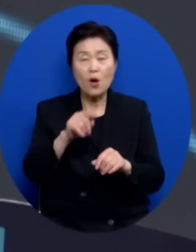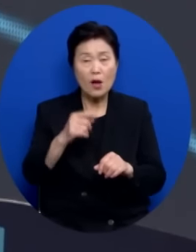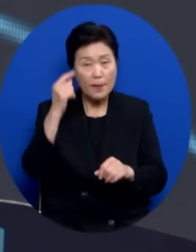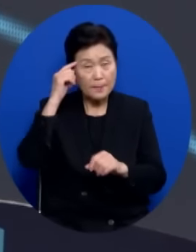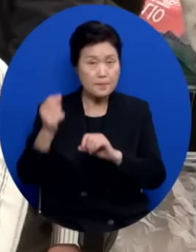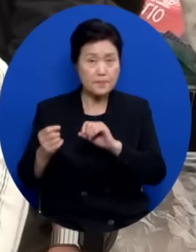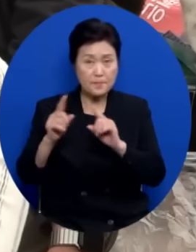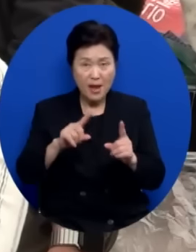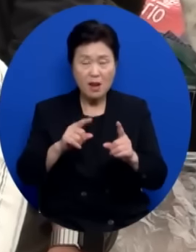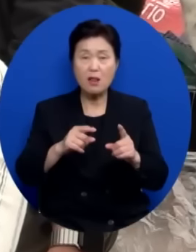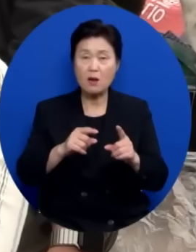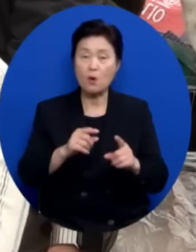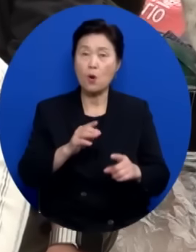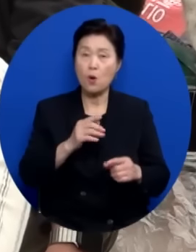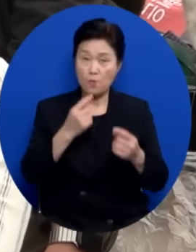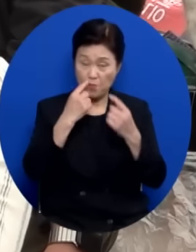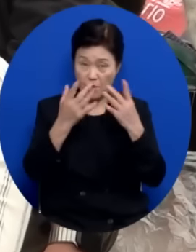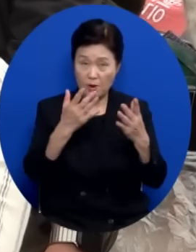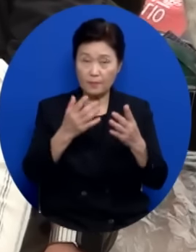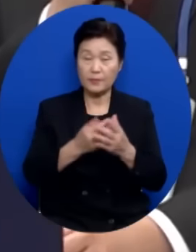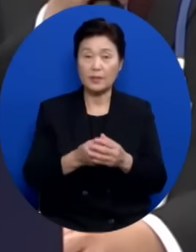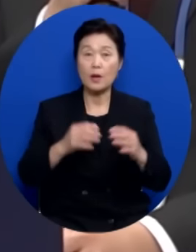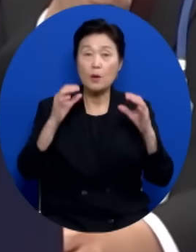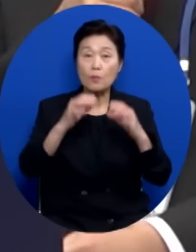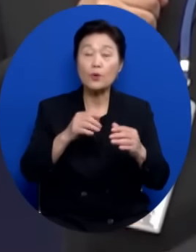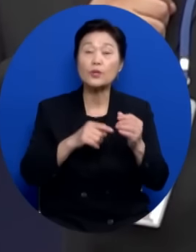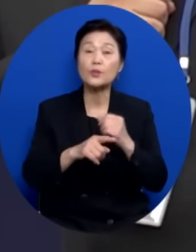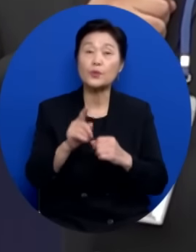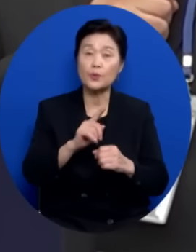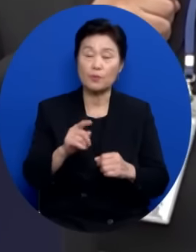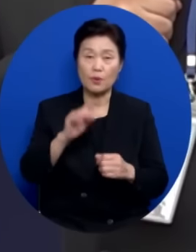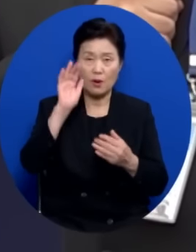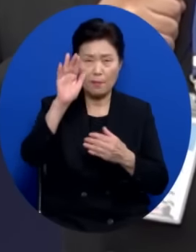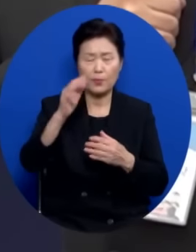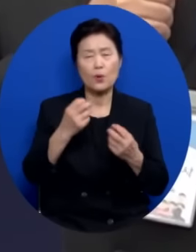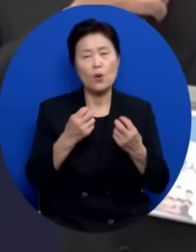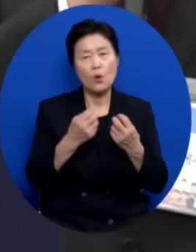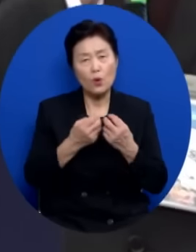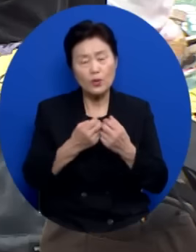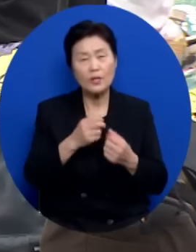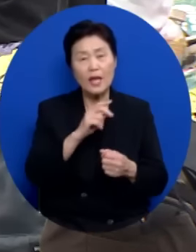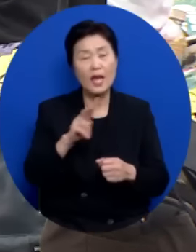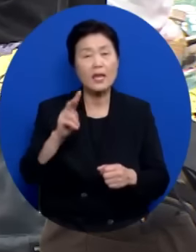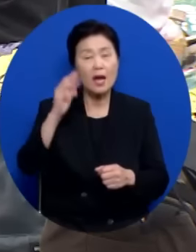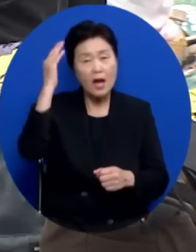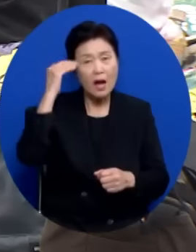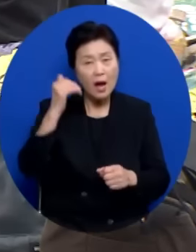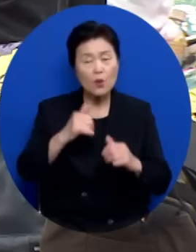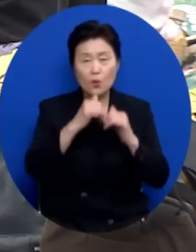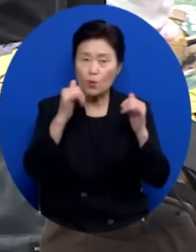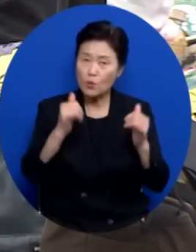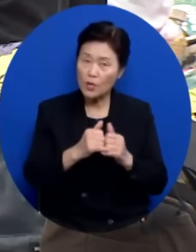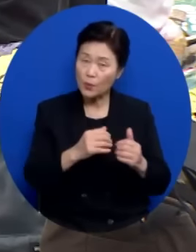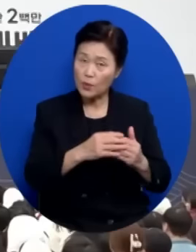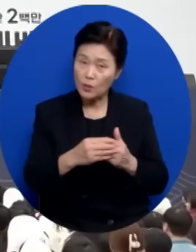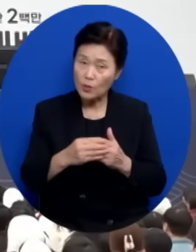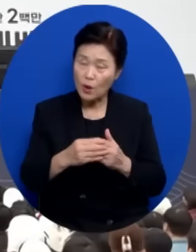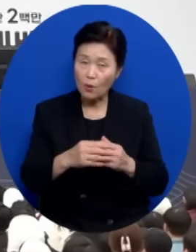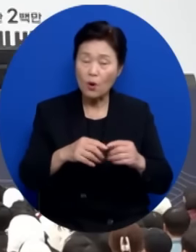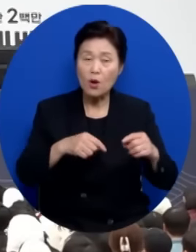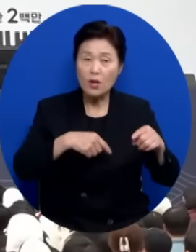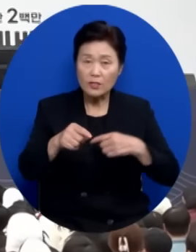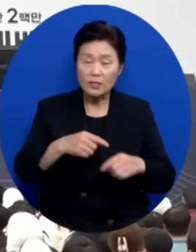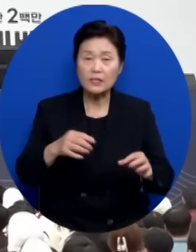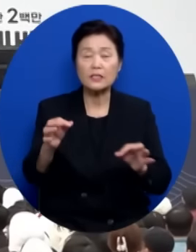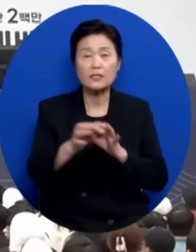사실이고 오늘 저희들이 이렇게 모이는 것도 앞으로 어떻게 한국 사회를 이끌어갈 것인가, 정치, 경제, 사회, 문화